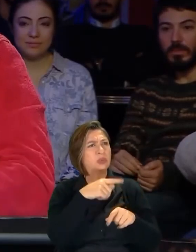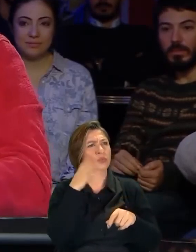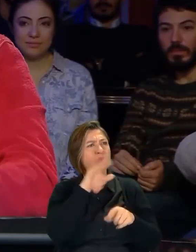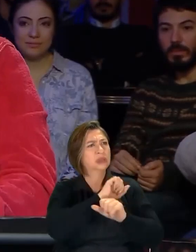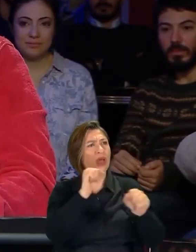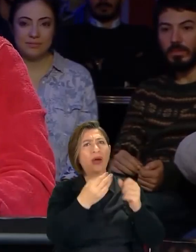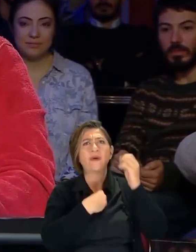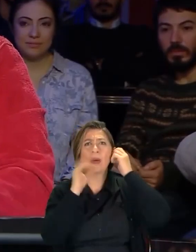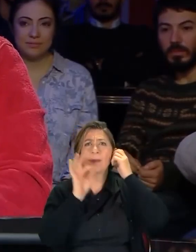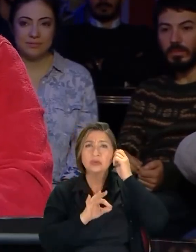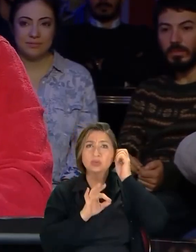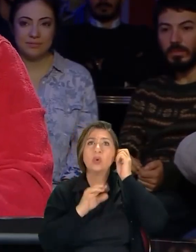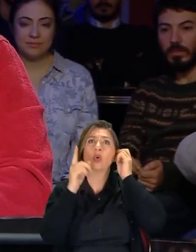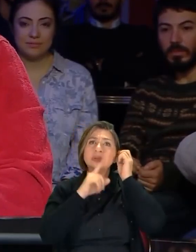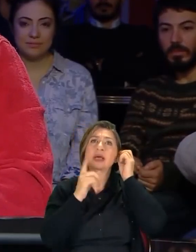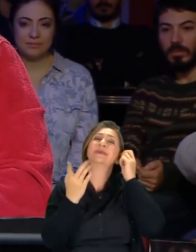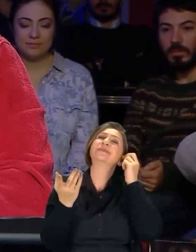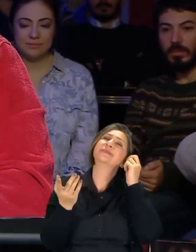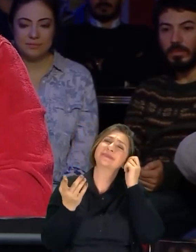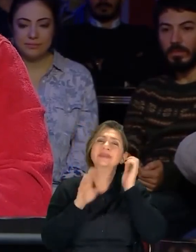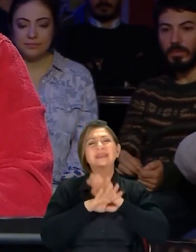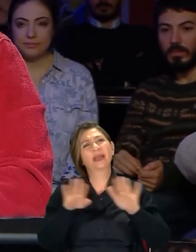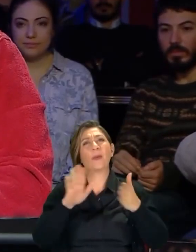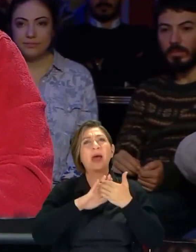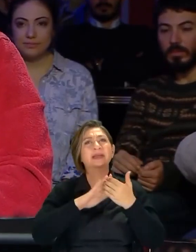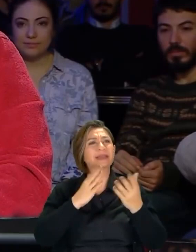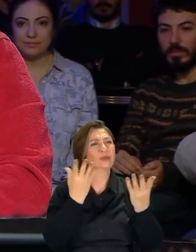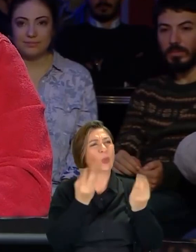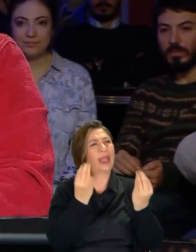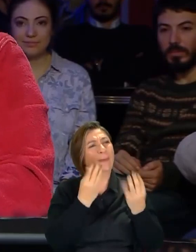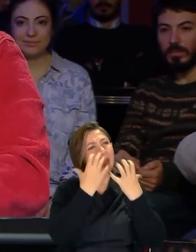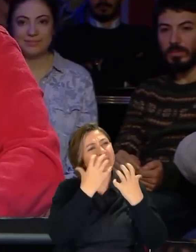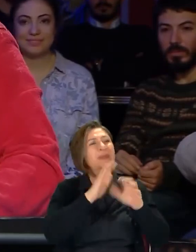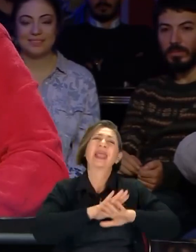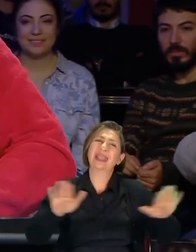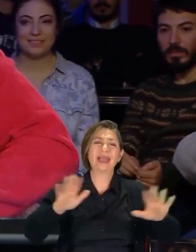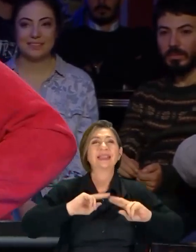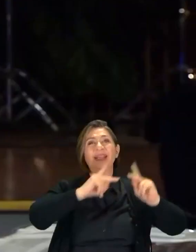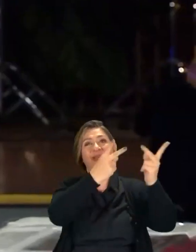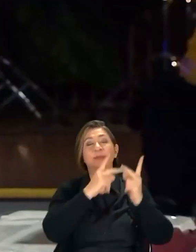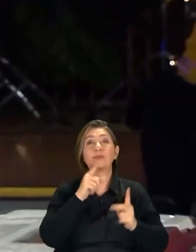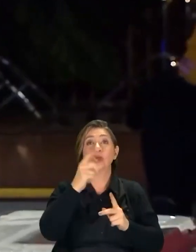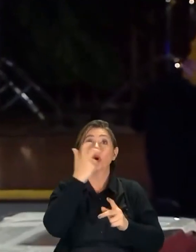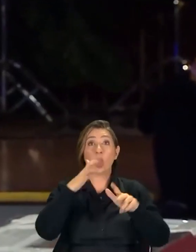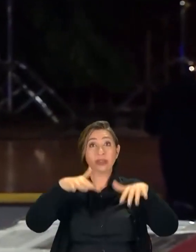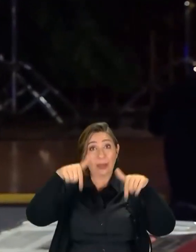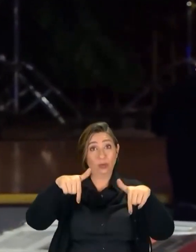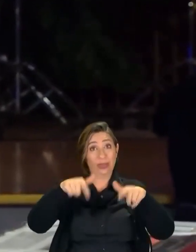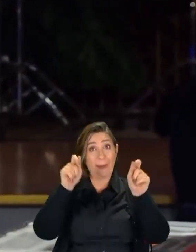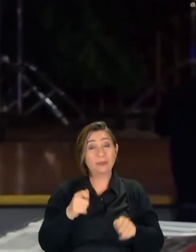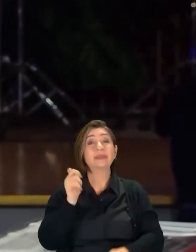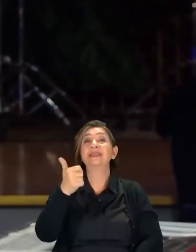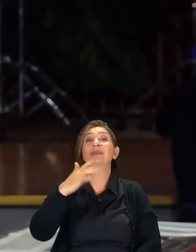çok zarara sokmaya başlıyor E onun için de tamam arkadaşlarıma bu kadar sene yetirdim yeter dedim sana burada da bir konser yapalım Ne